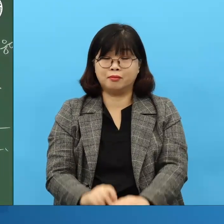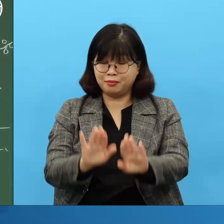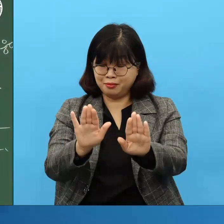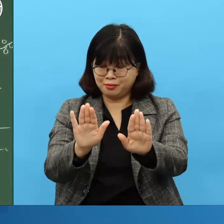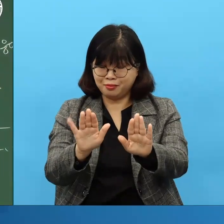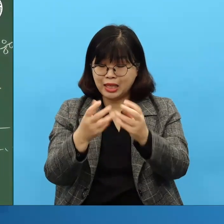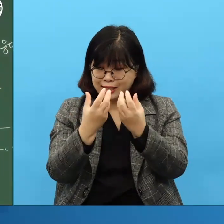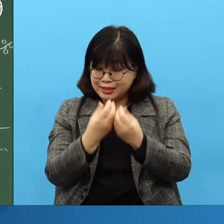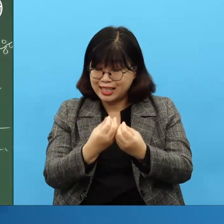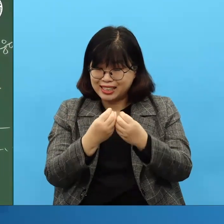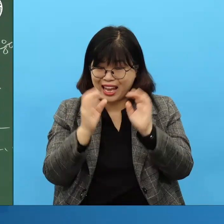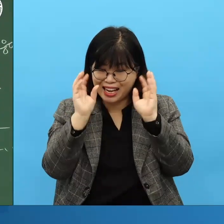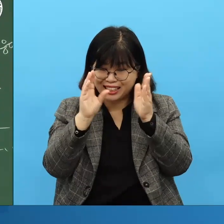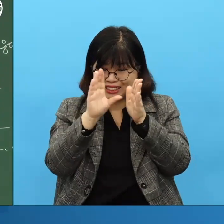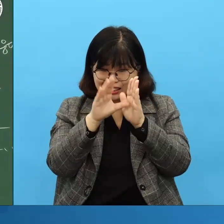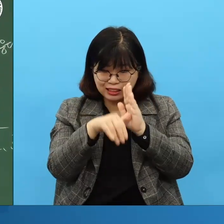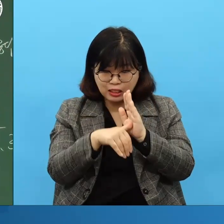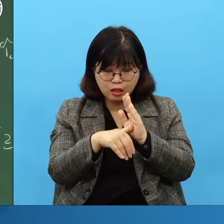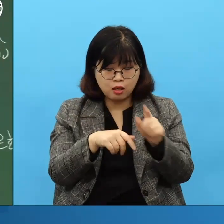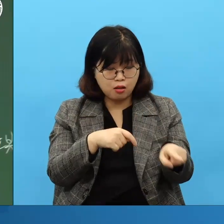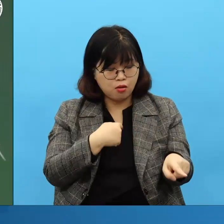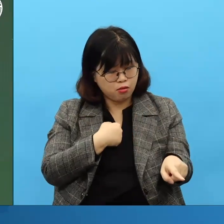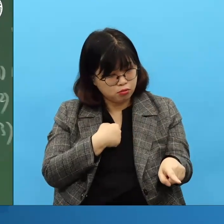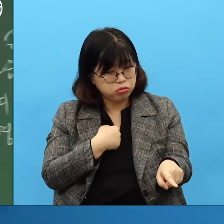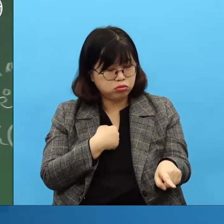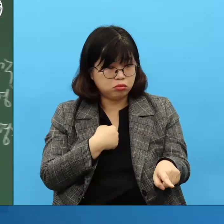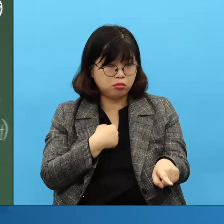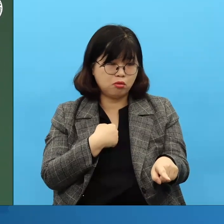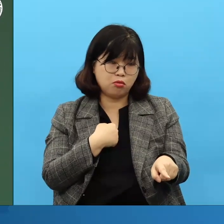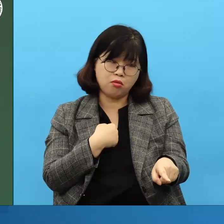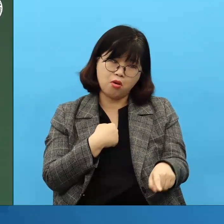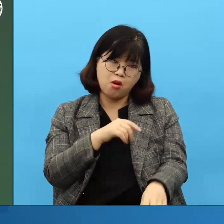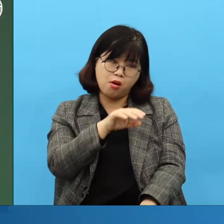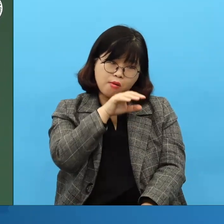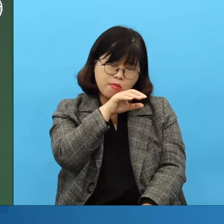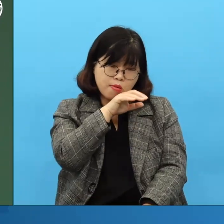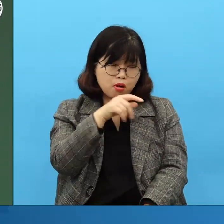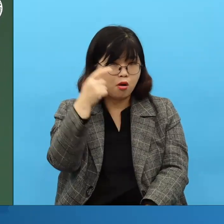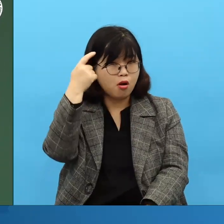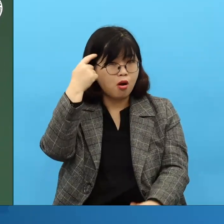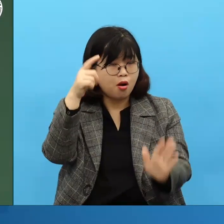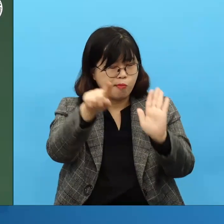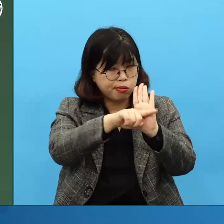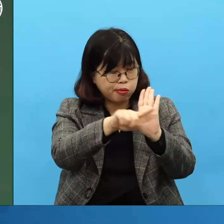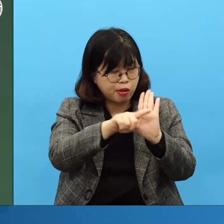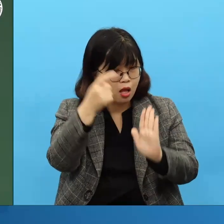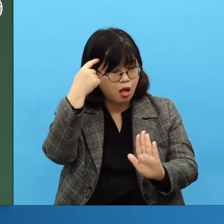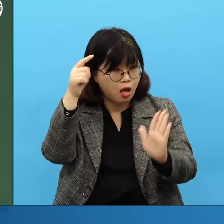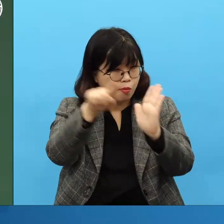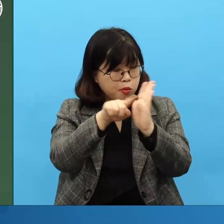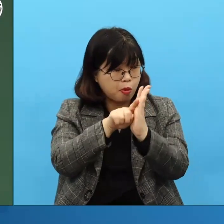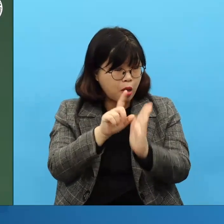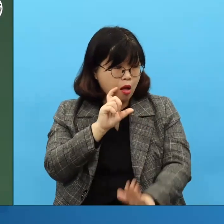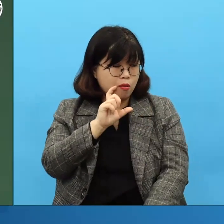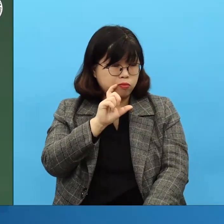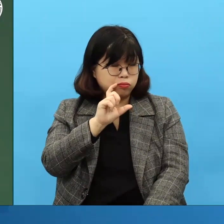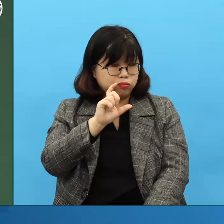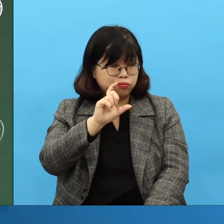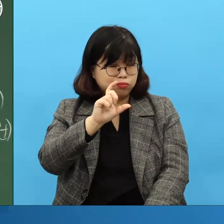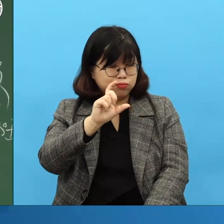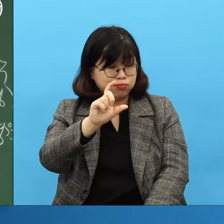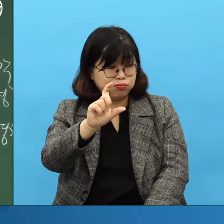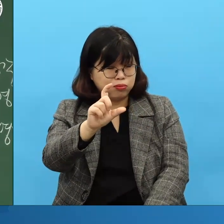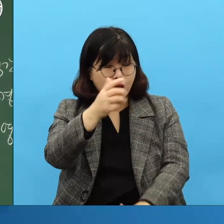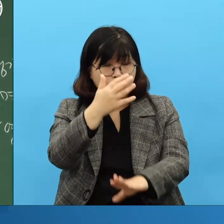너무 이상하고 이렇게 하면요 얘가 거기 각인된 게 이까지 갔다 이까지 가버린다니까요. And when children, when they're very young, are filled with